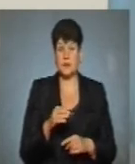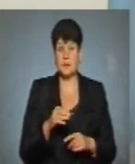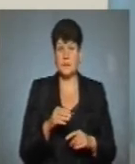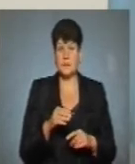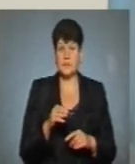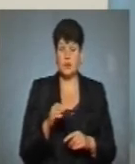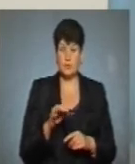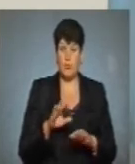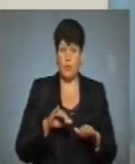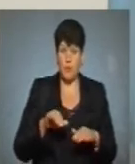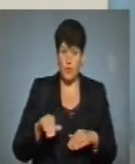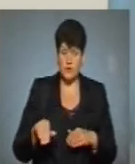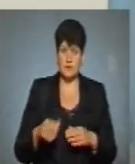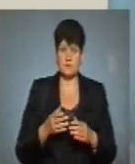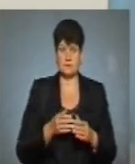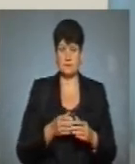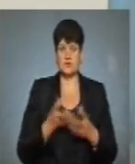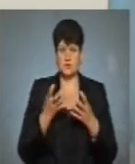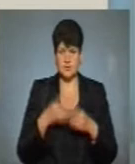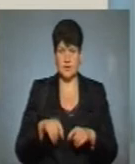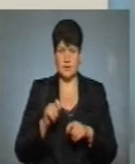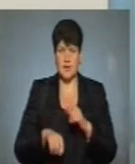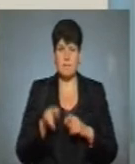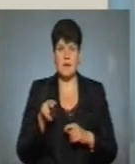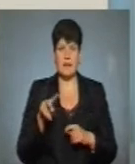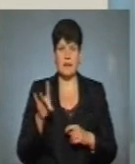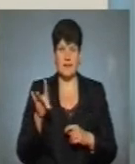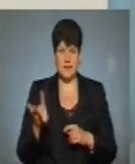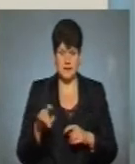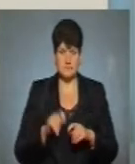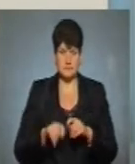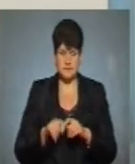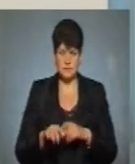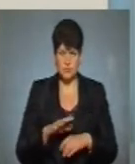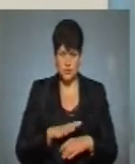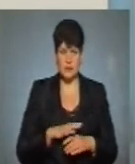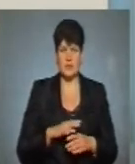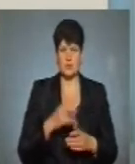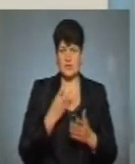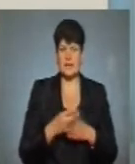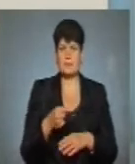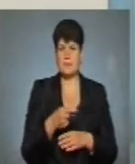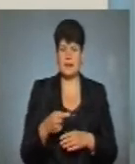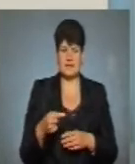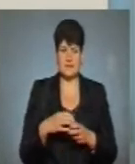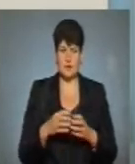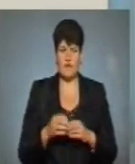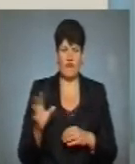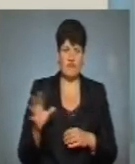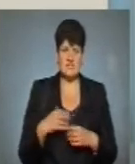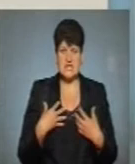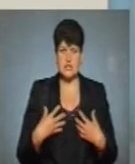протестований, потім йшли на дослідження, ПЛР-тести підтвердили негативний результат, так що всі